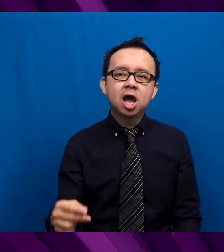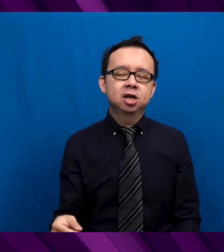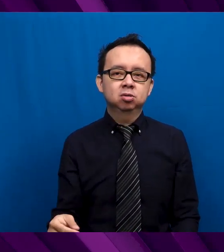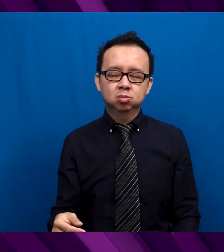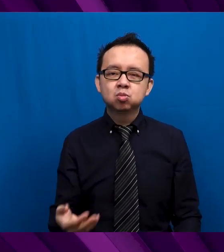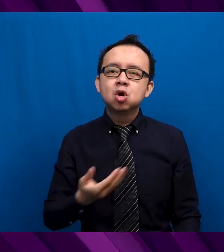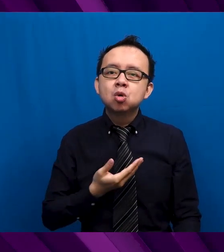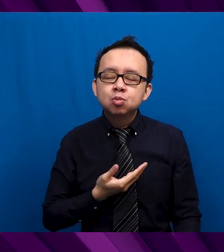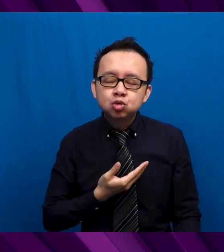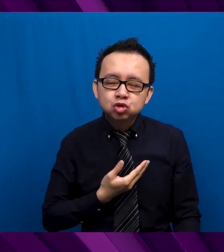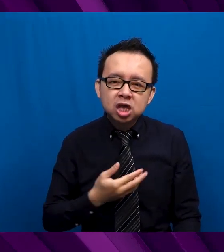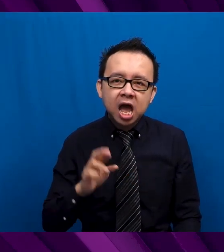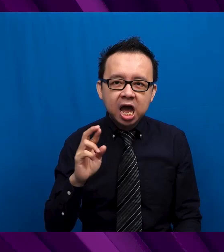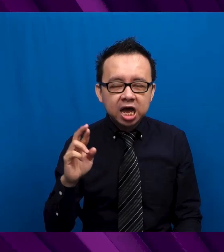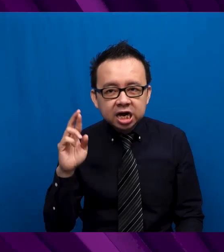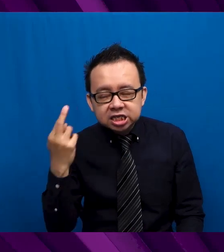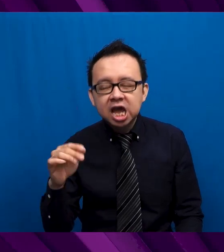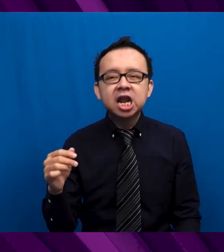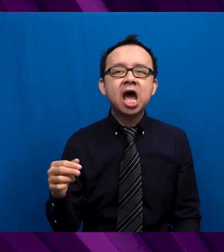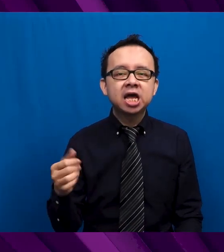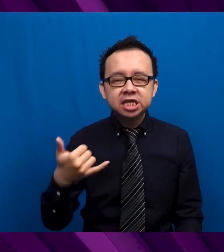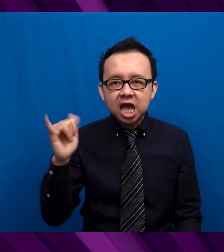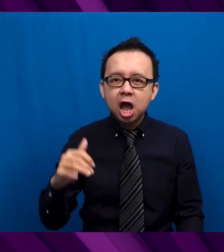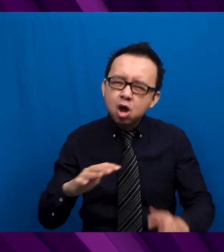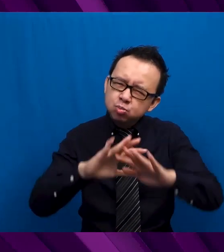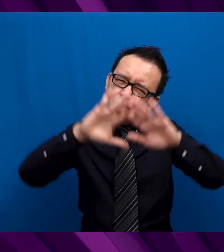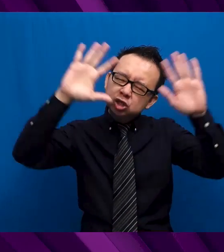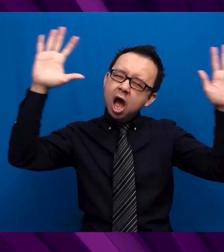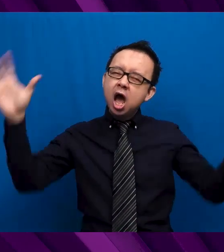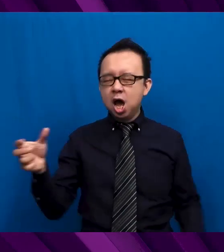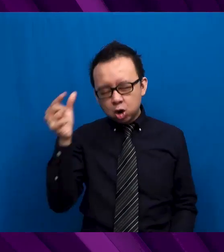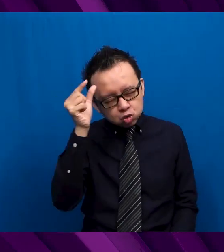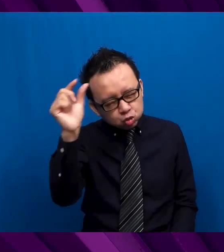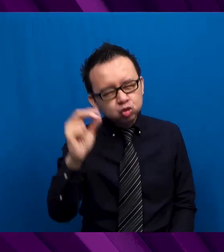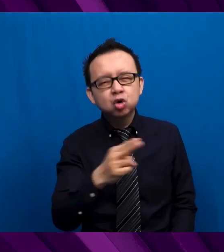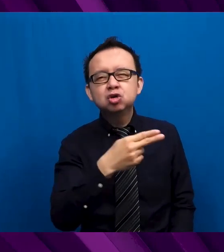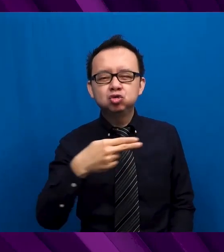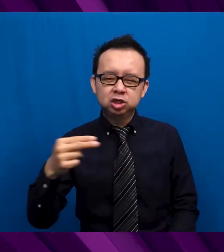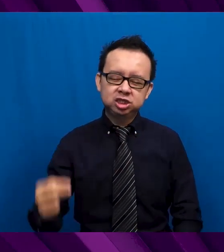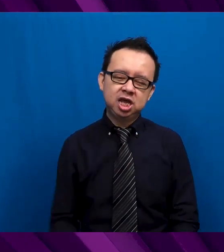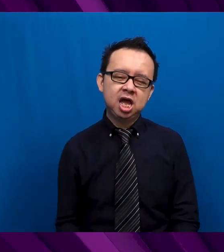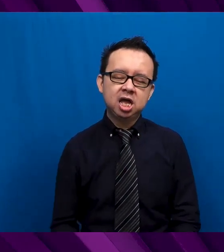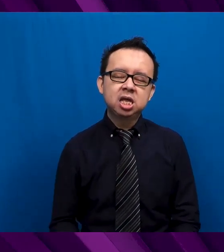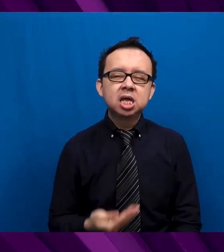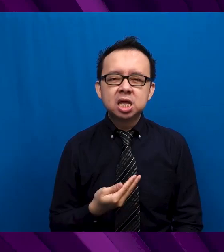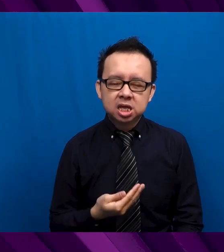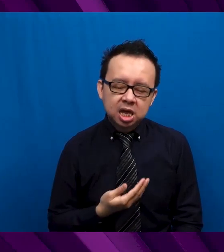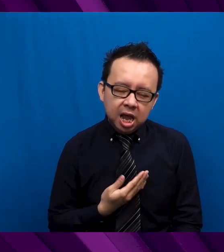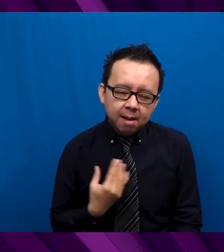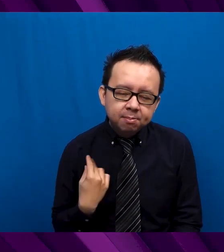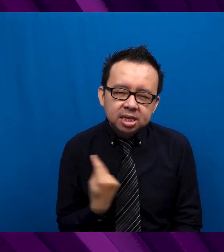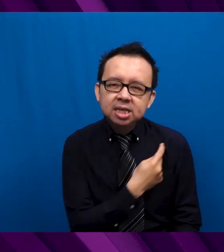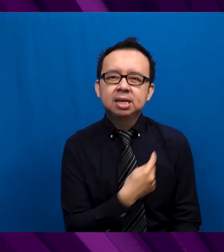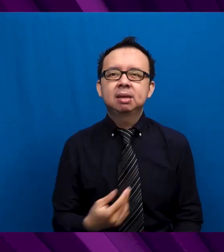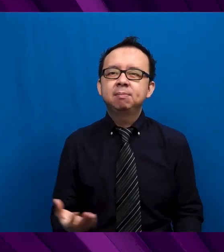hidup kami, atas bangsa ini. Saat kami berdoa buat bangsa Indonesia Tuhan, Minta hujan keselamatan-Mu terjadi atas bangsa